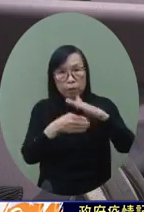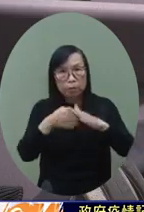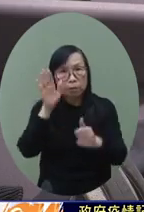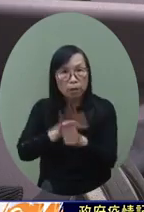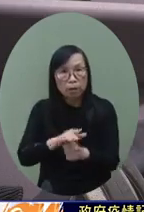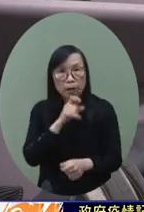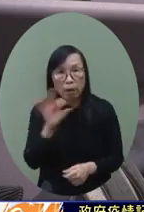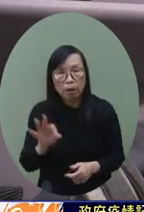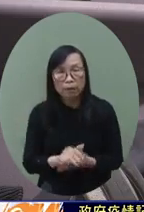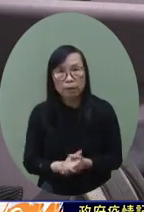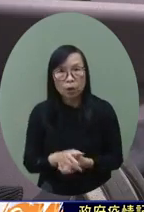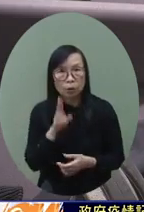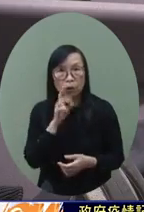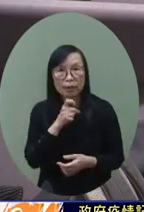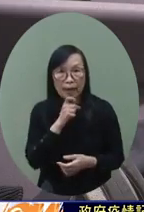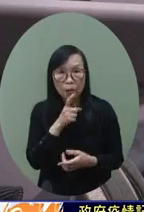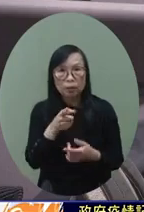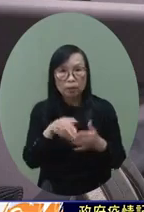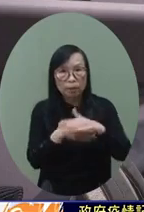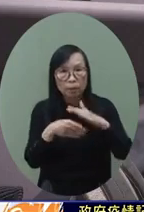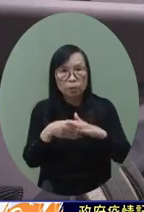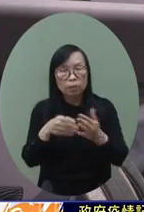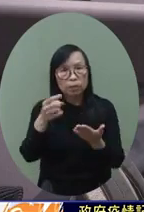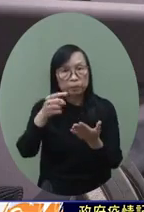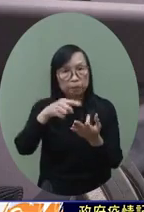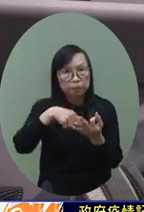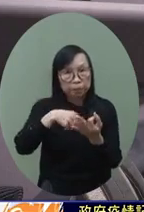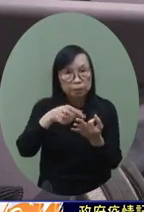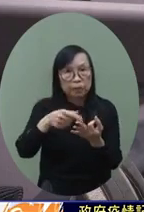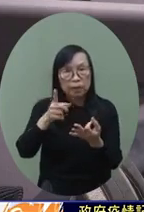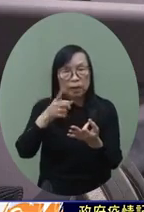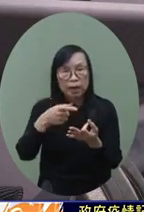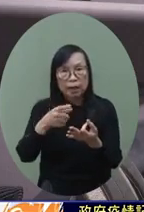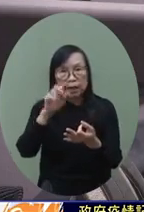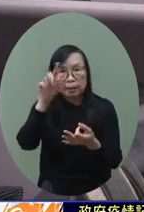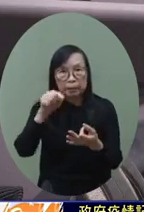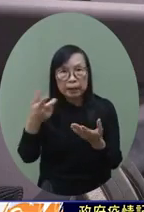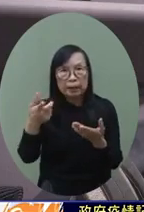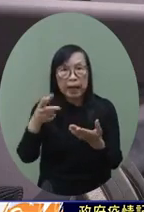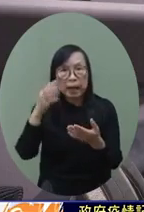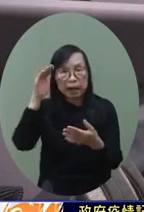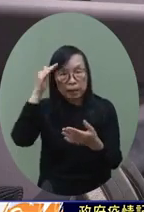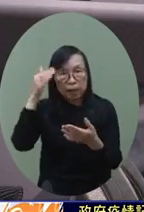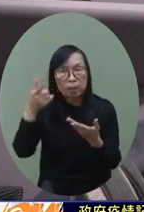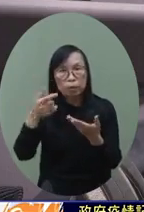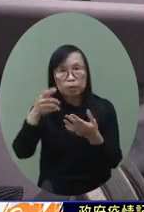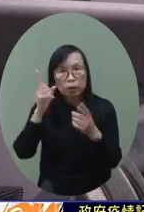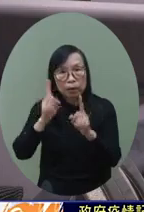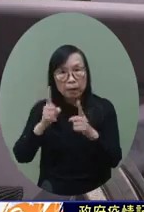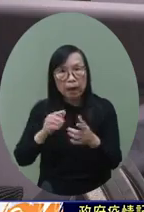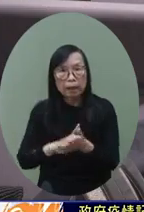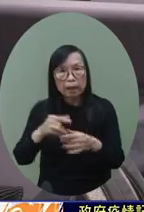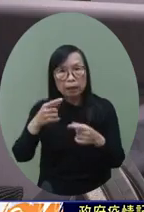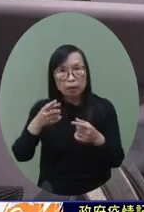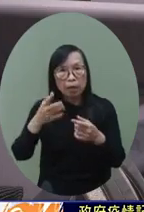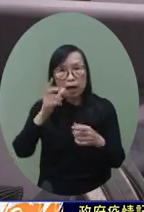啦？咁如果有的話，有冇嗰啲部門的 breakdown 同埋即係點解嗰個紀律部隊100人就同袁國勇提倡嘅10000咧就有啲